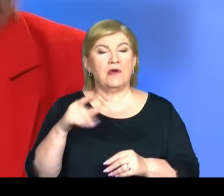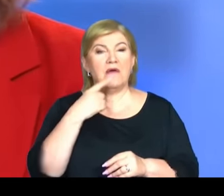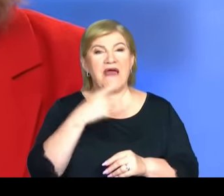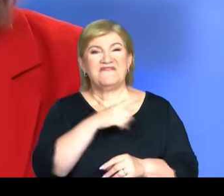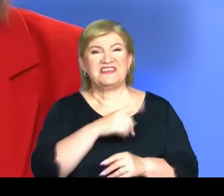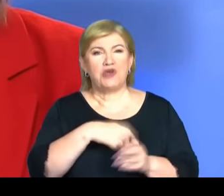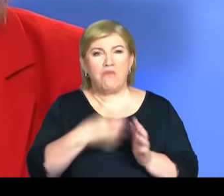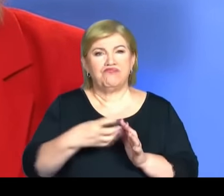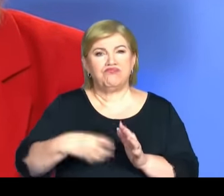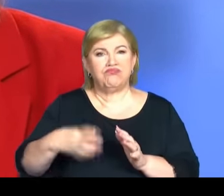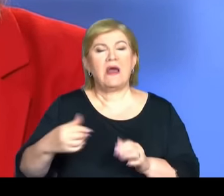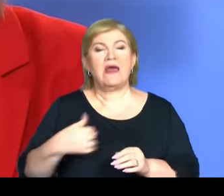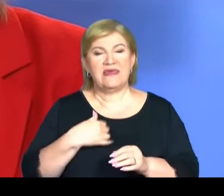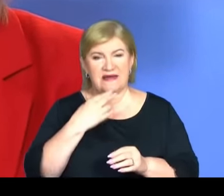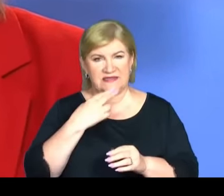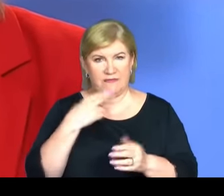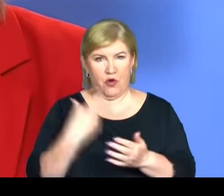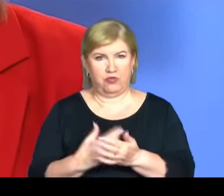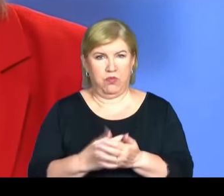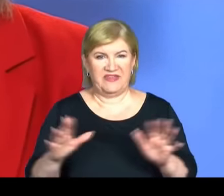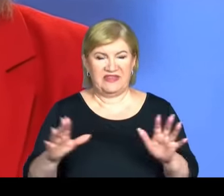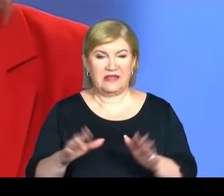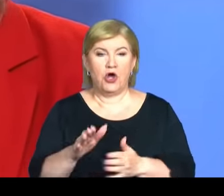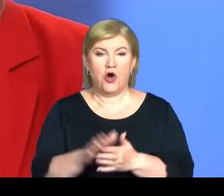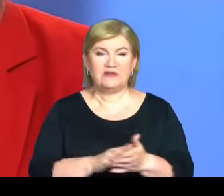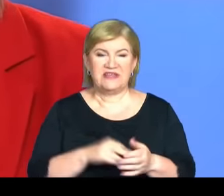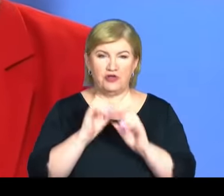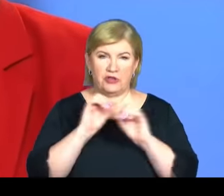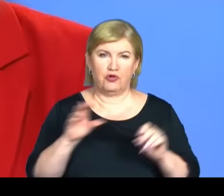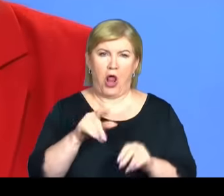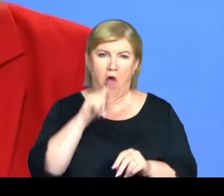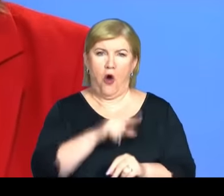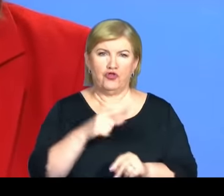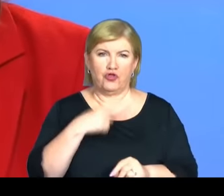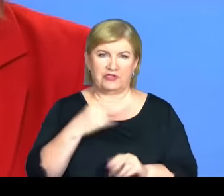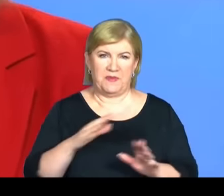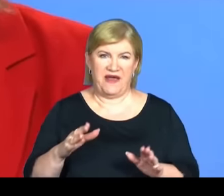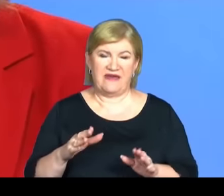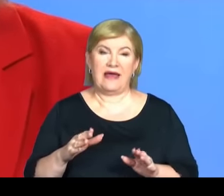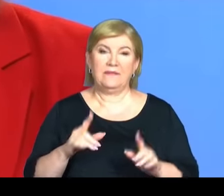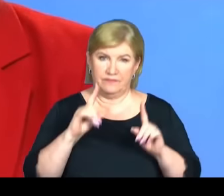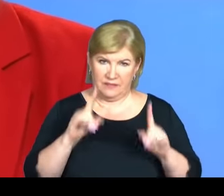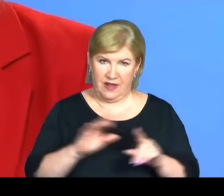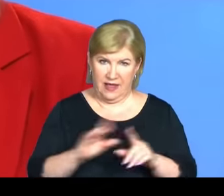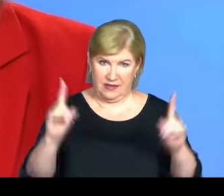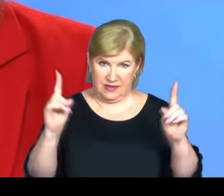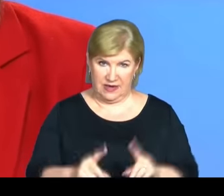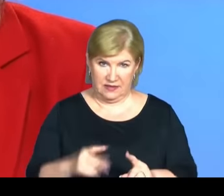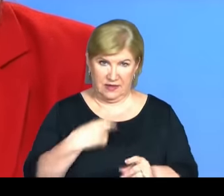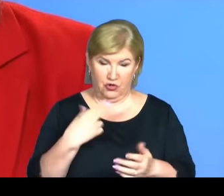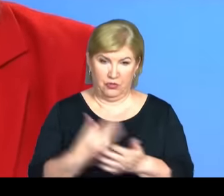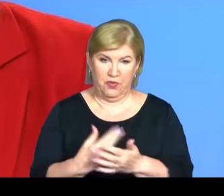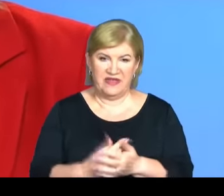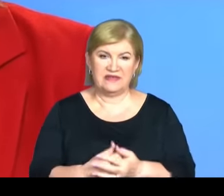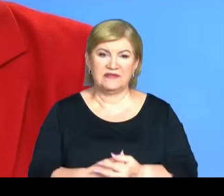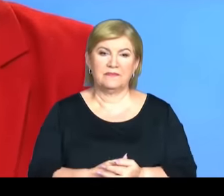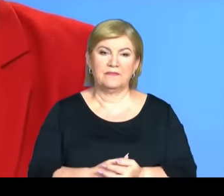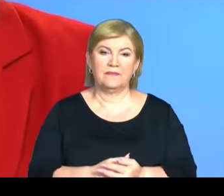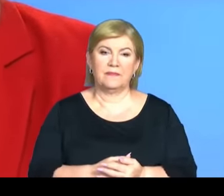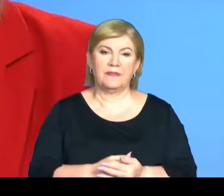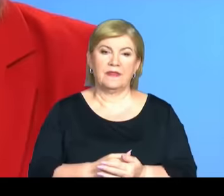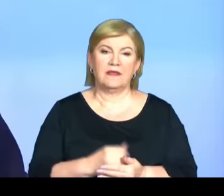pani Remišová, rozprávať. Ja chcem... od začiatku relácie tu rozpráva pán Fico. No. Takže len krátka reakcia. Taký pocit, je to váš